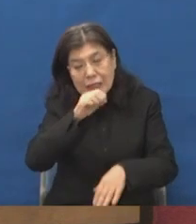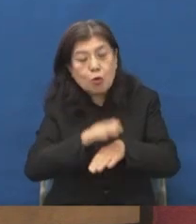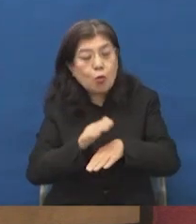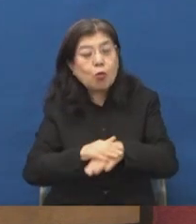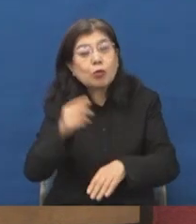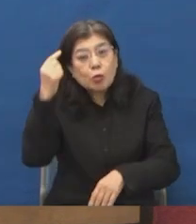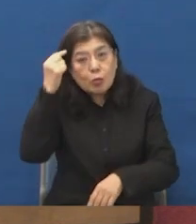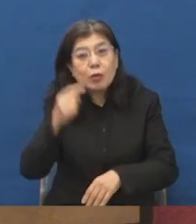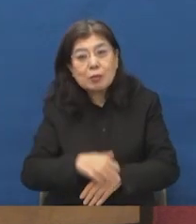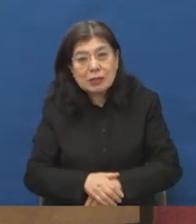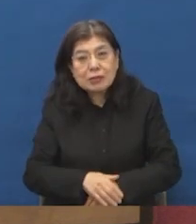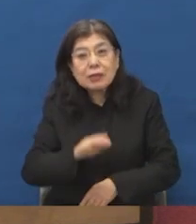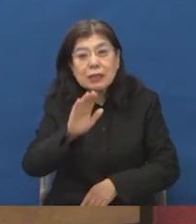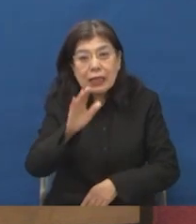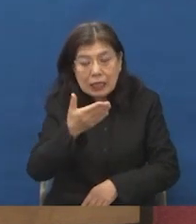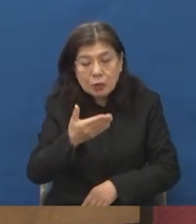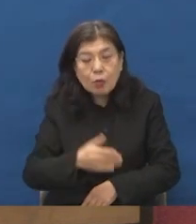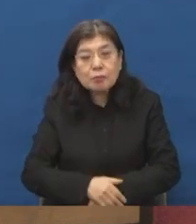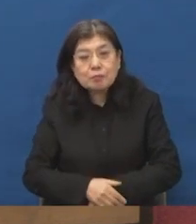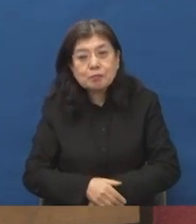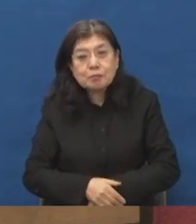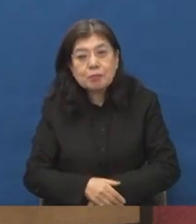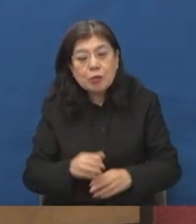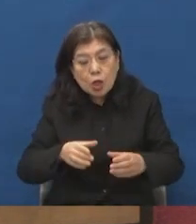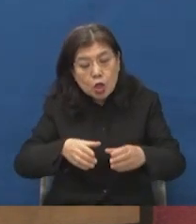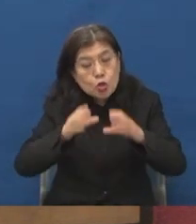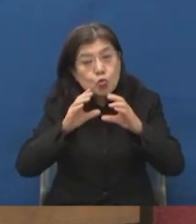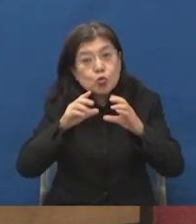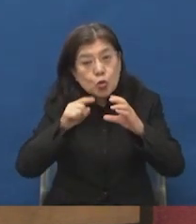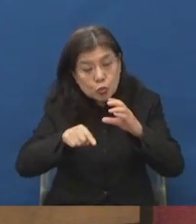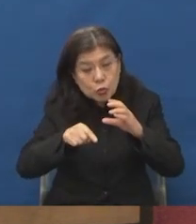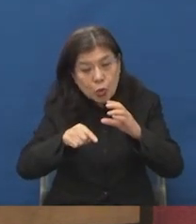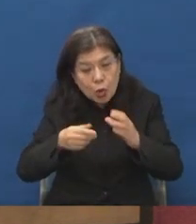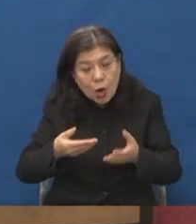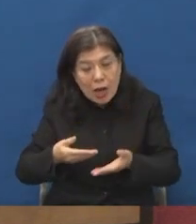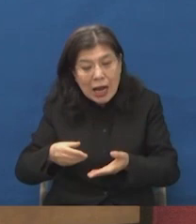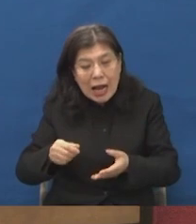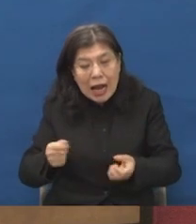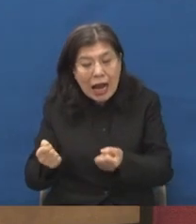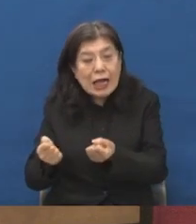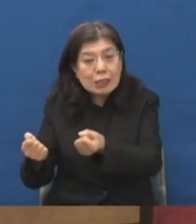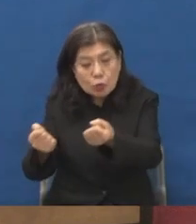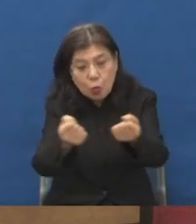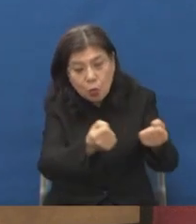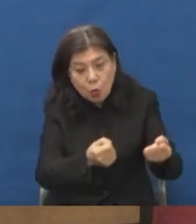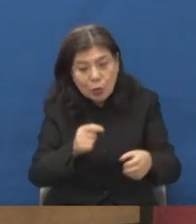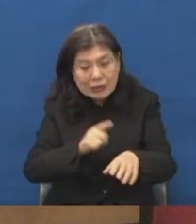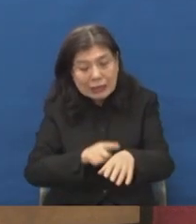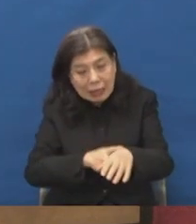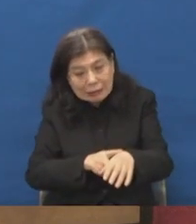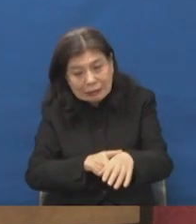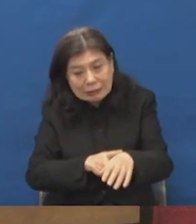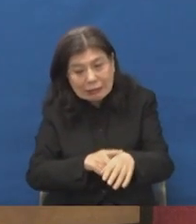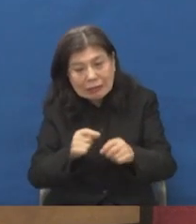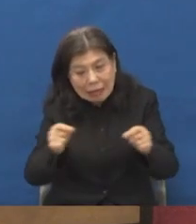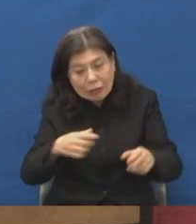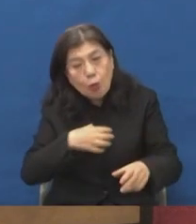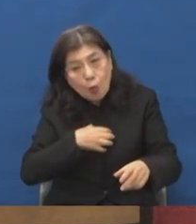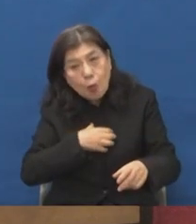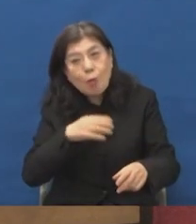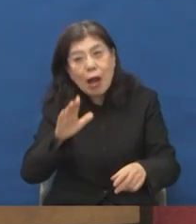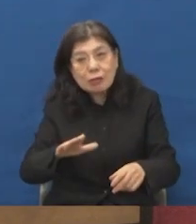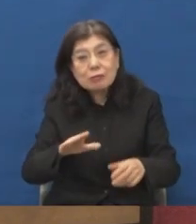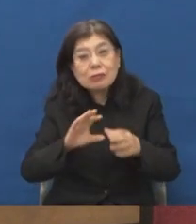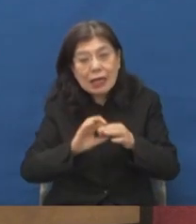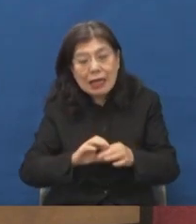ます。ただし、給食の配送時間などの不安要素もあるのは確かですので、しっかりと議